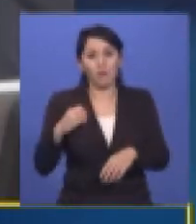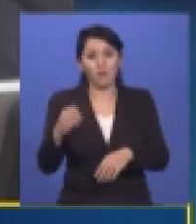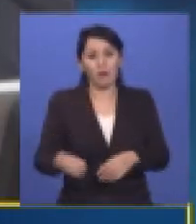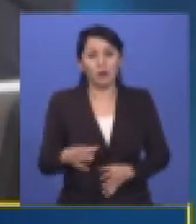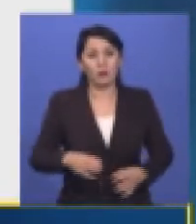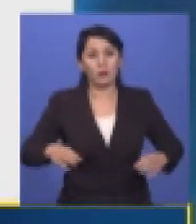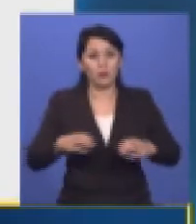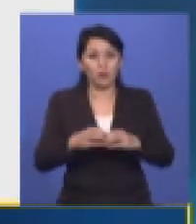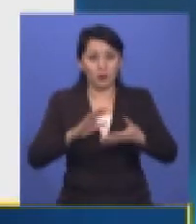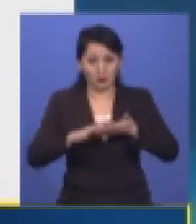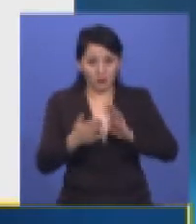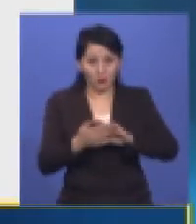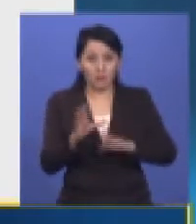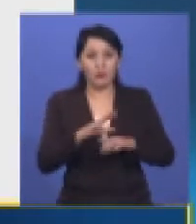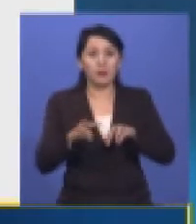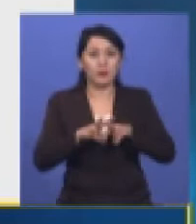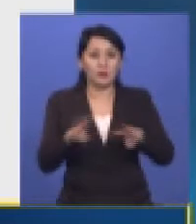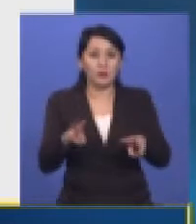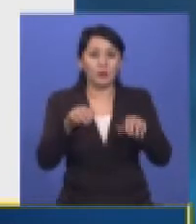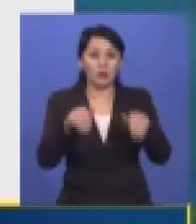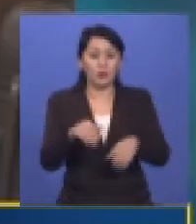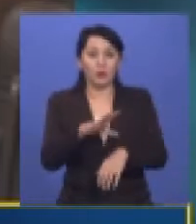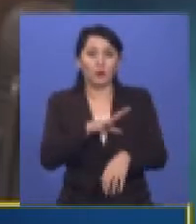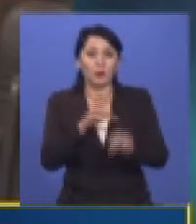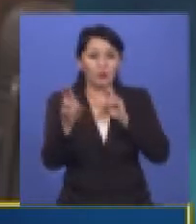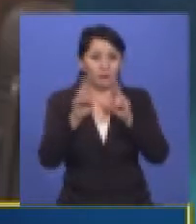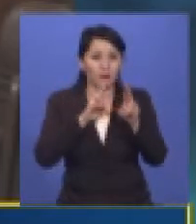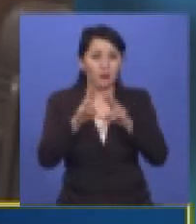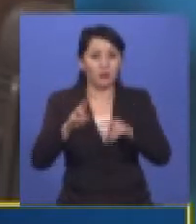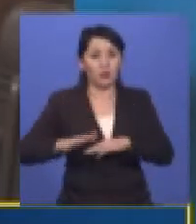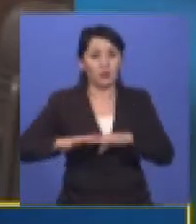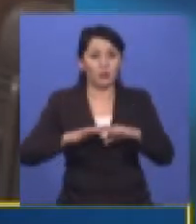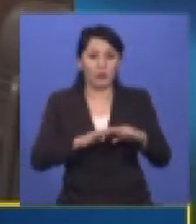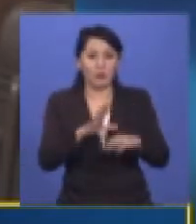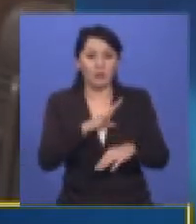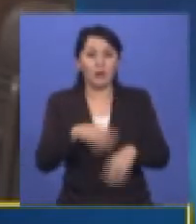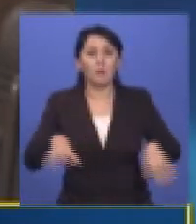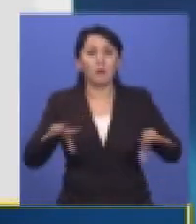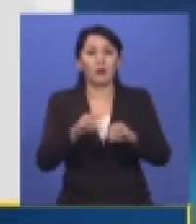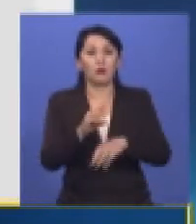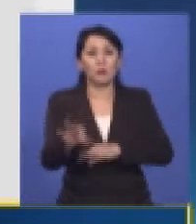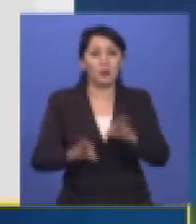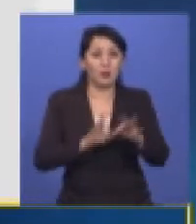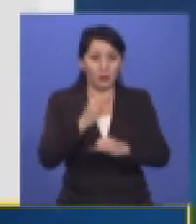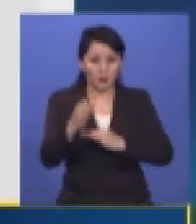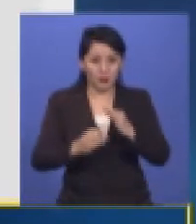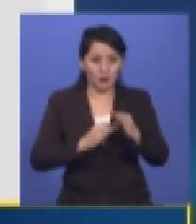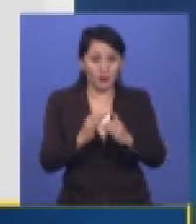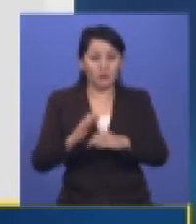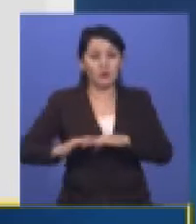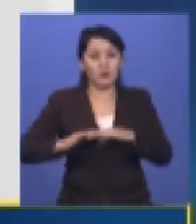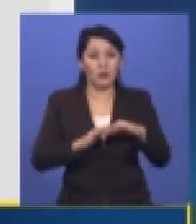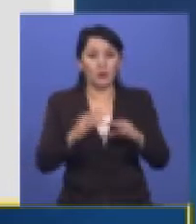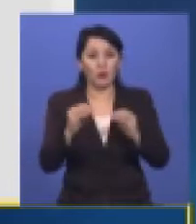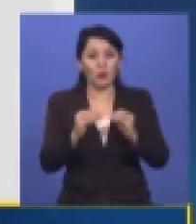француз компанияларымен келісімге келді. Премьер-министрдің төрағалығымен өткен инвестициялық штаб отырысында бірлескен жобалар талқыланды.